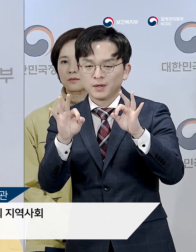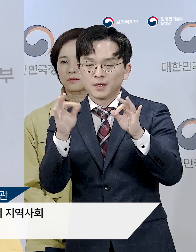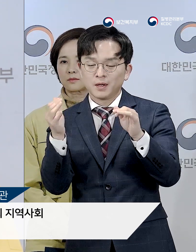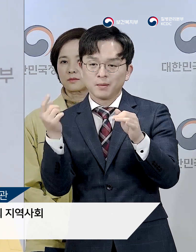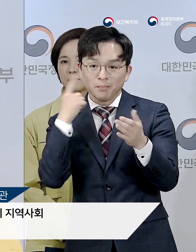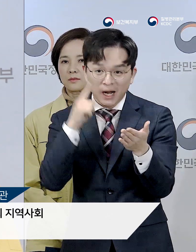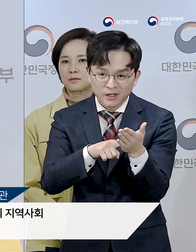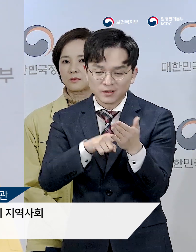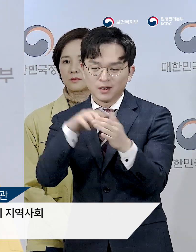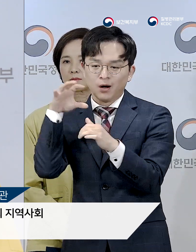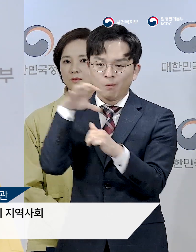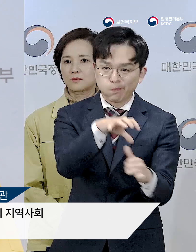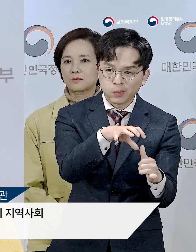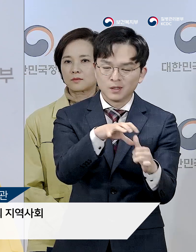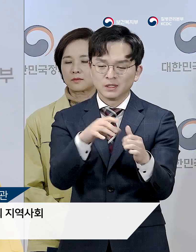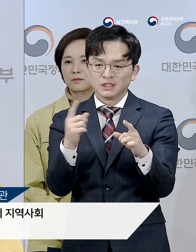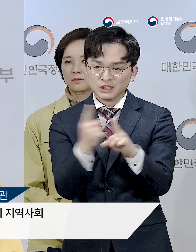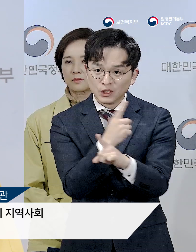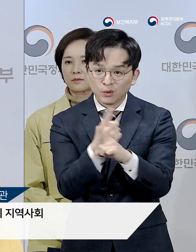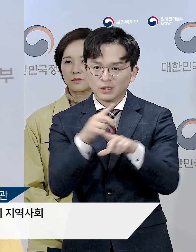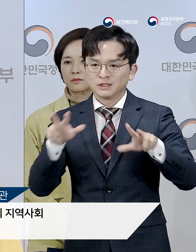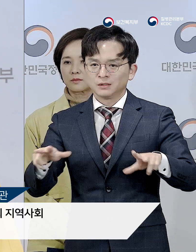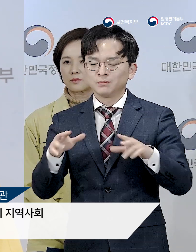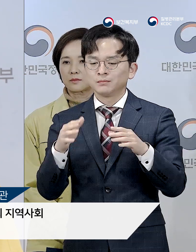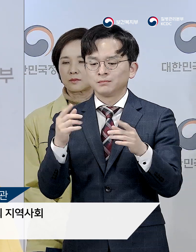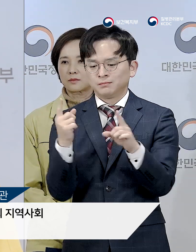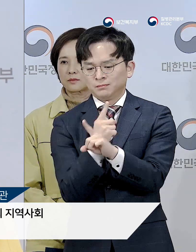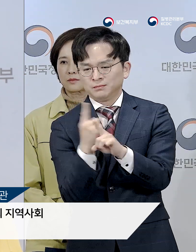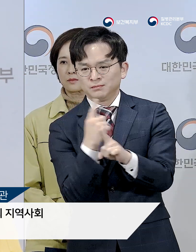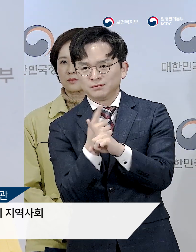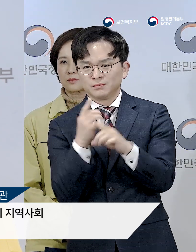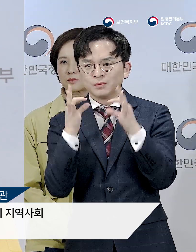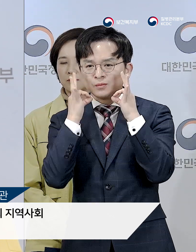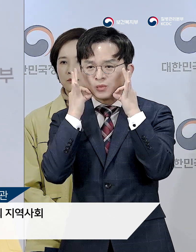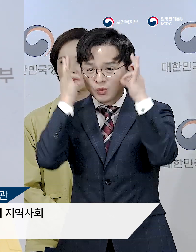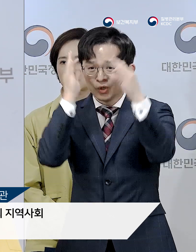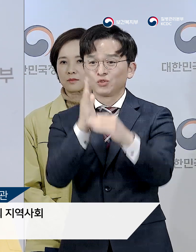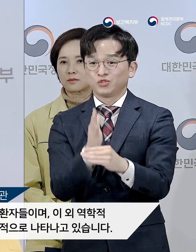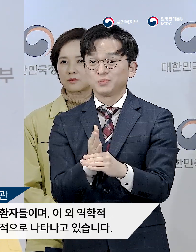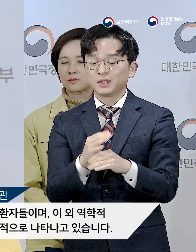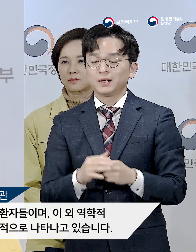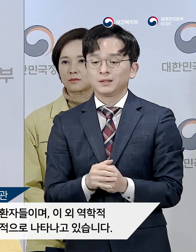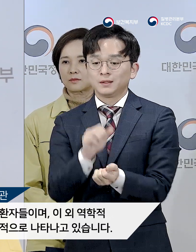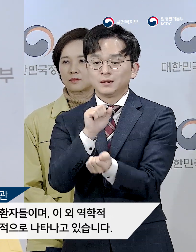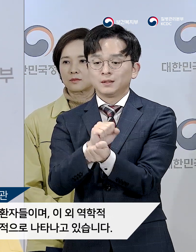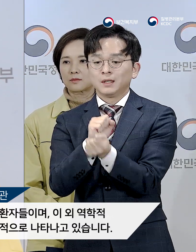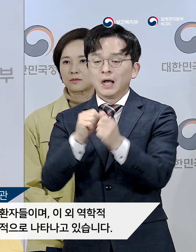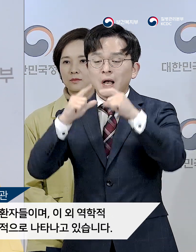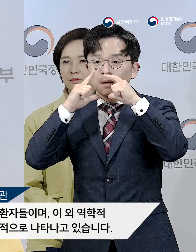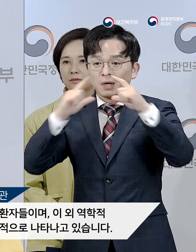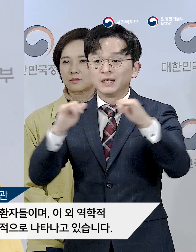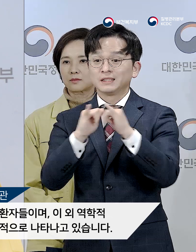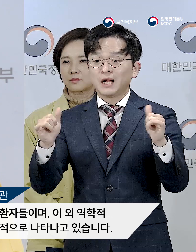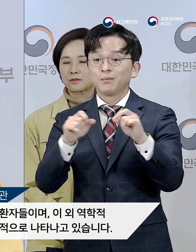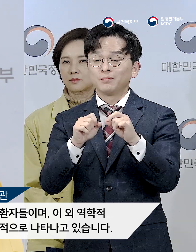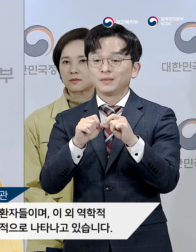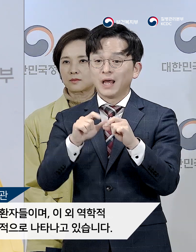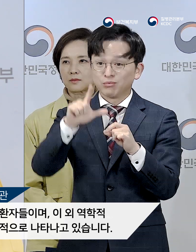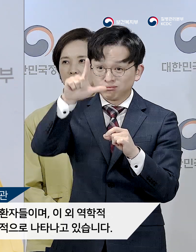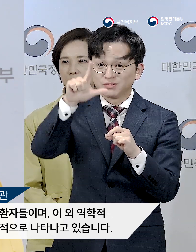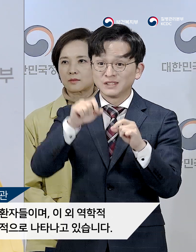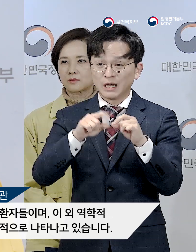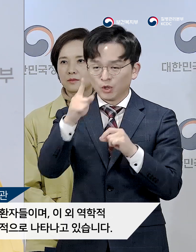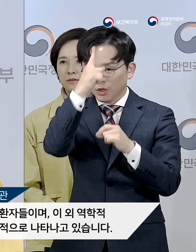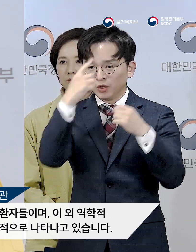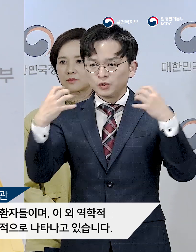코로나19의 지역사회 확산을 차단하기 위해 노력하고 있습니다. 확진 환자들은 대부분 이러한 과정을